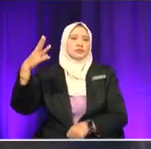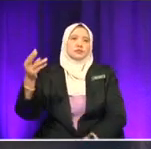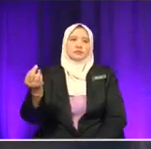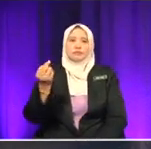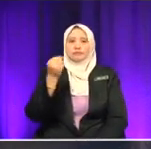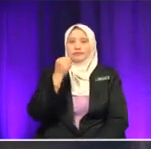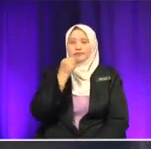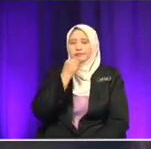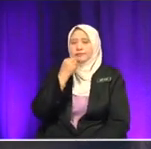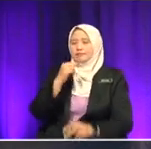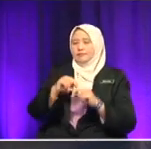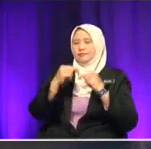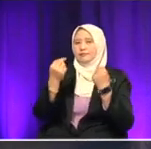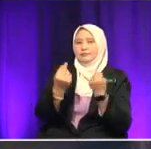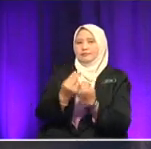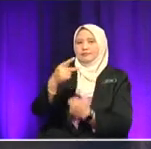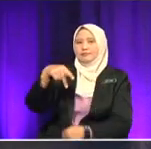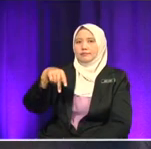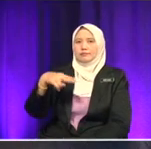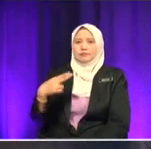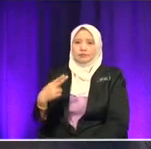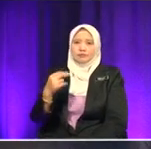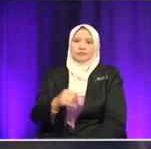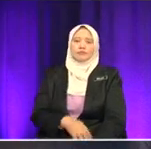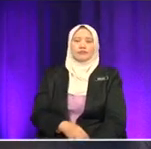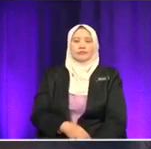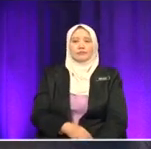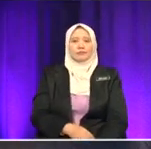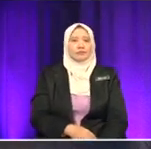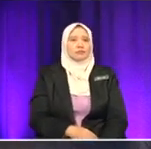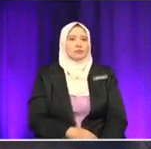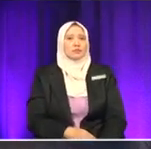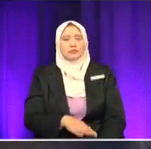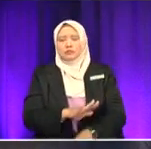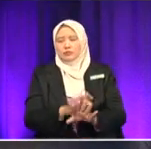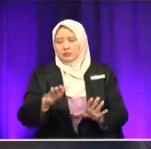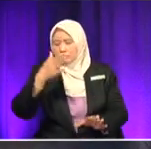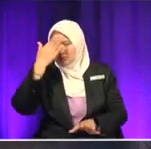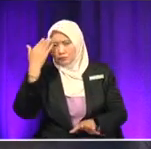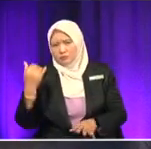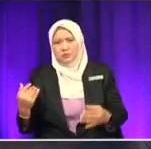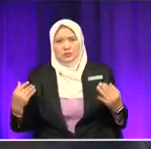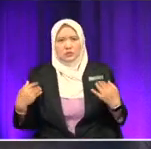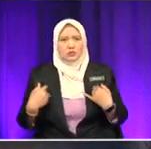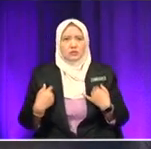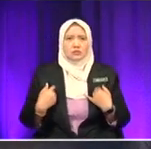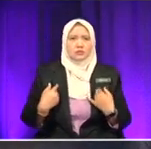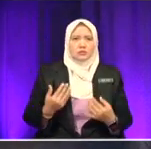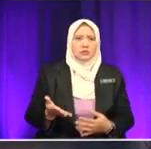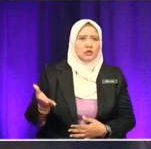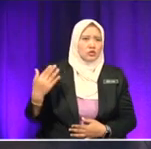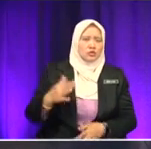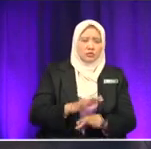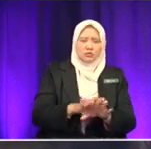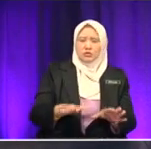N, nilai pH. Bagus. Dan kita jangan lupa, instead of kita ada mikroorganisma yang tadi Ifan cakap yang tidak